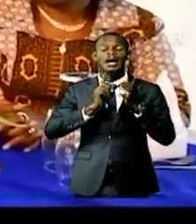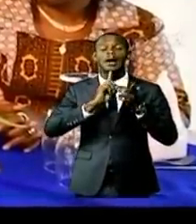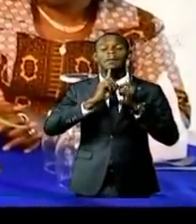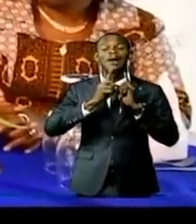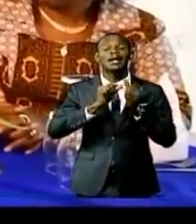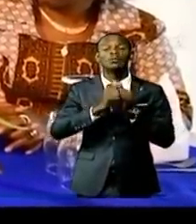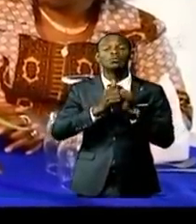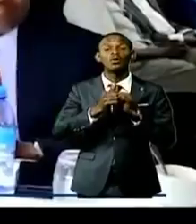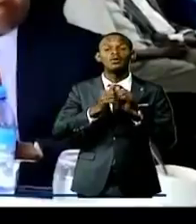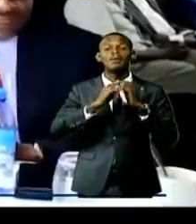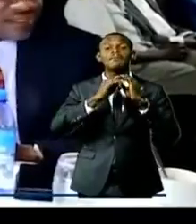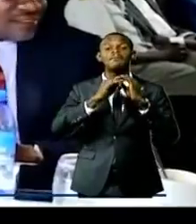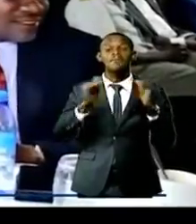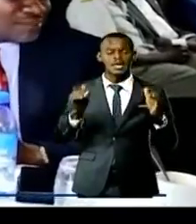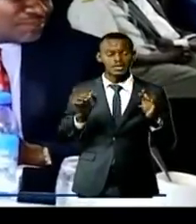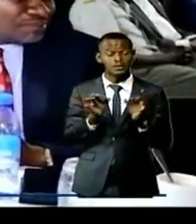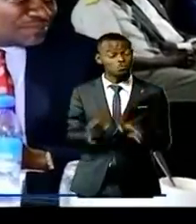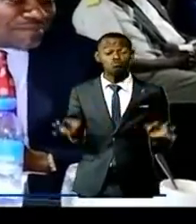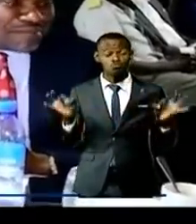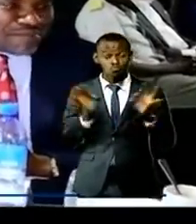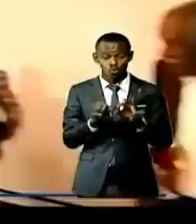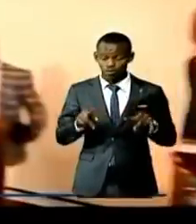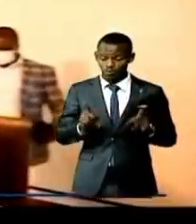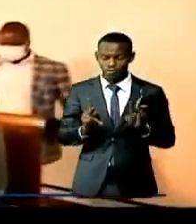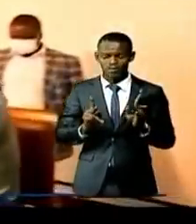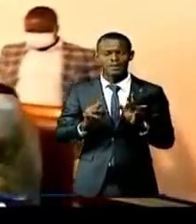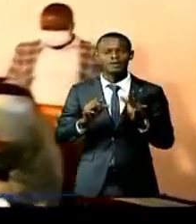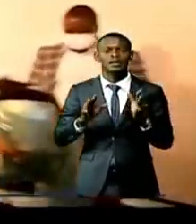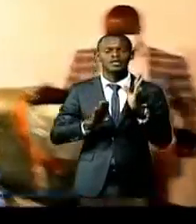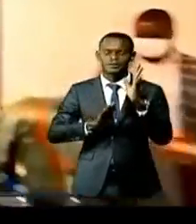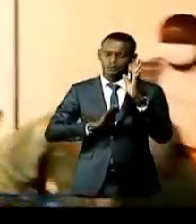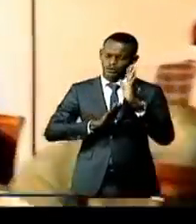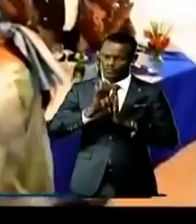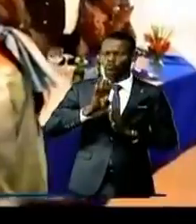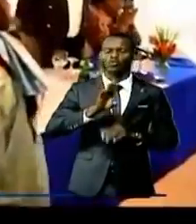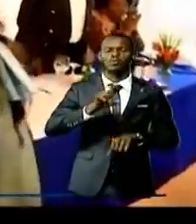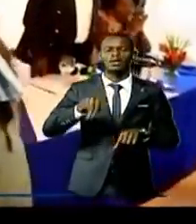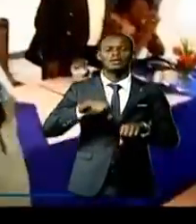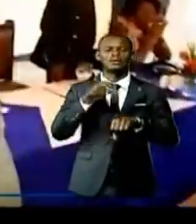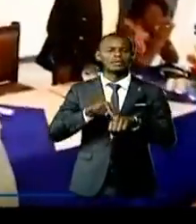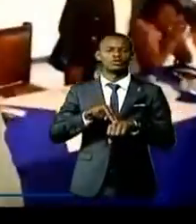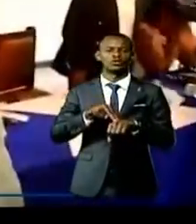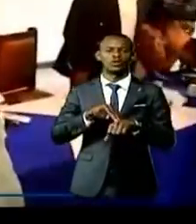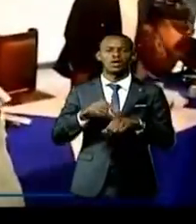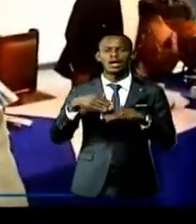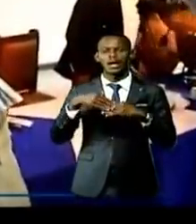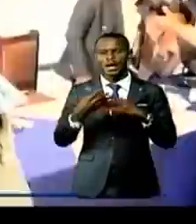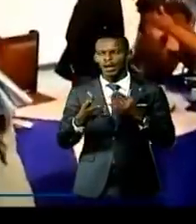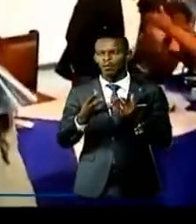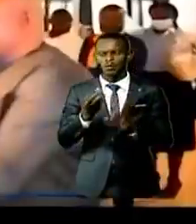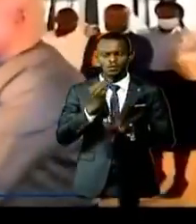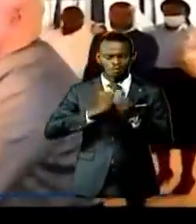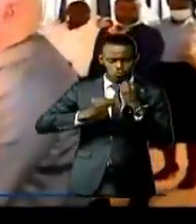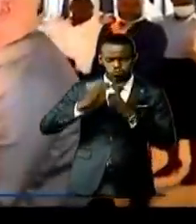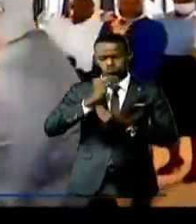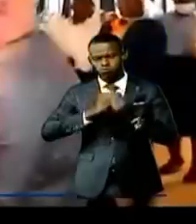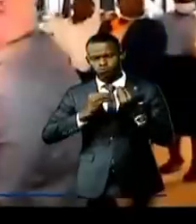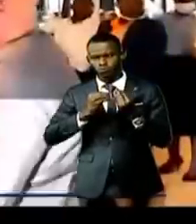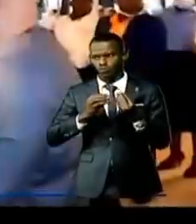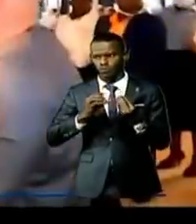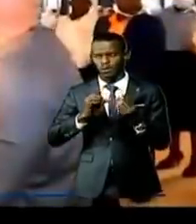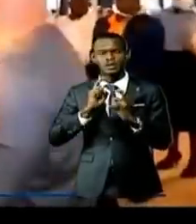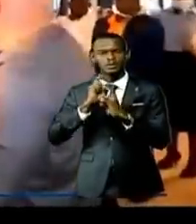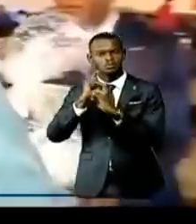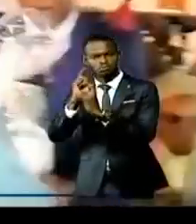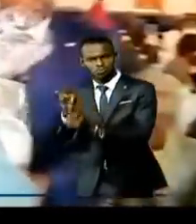développement harmonieux d'une nation, qui s'en est suivi d'un partage de repas et la remise des cadeaux par Masuka Saini, gouverneur